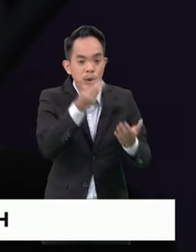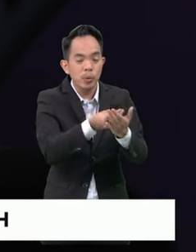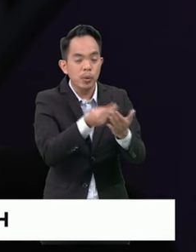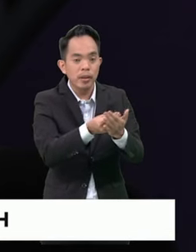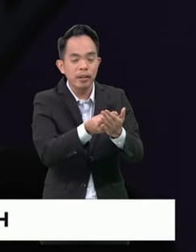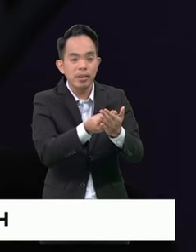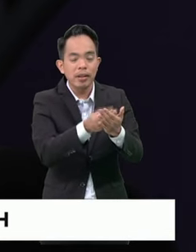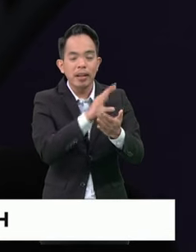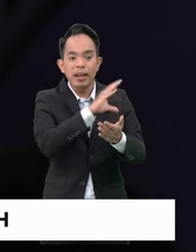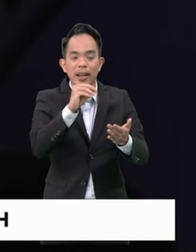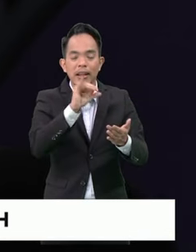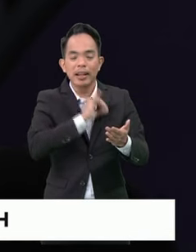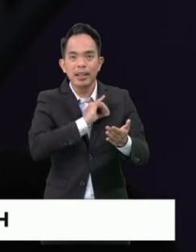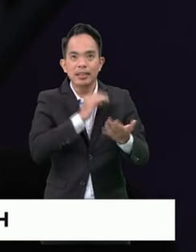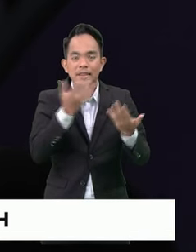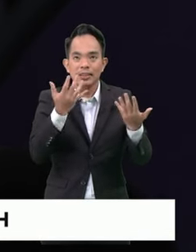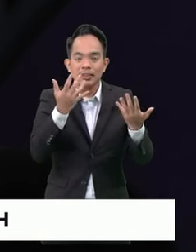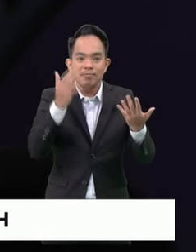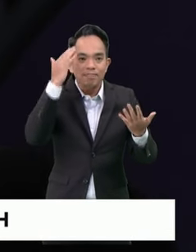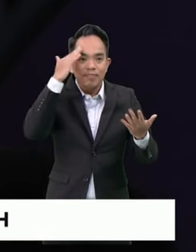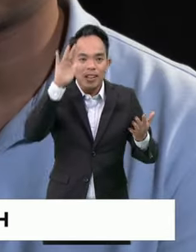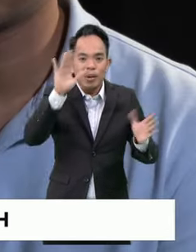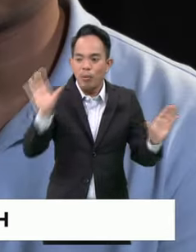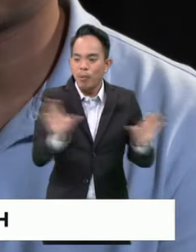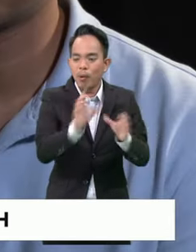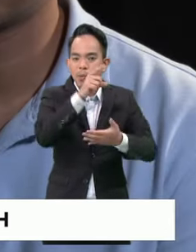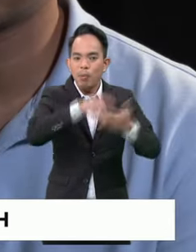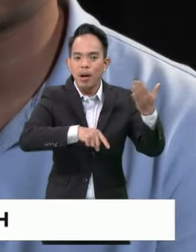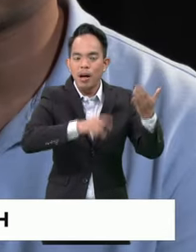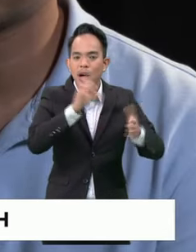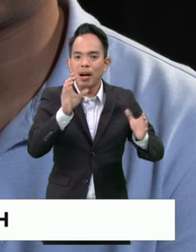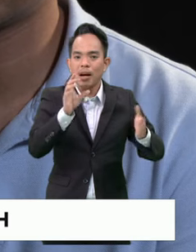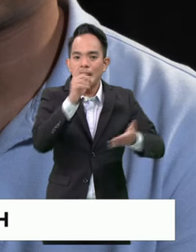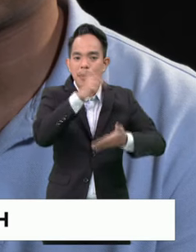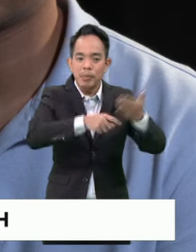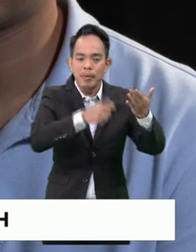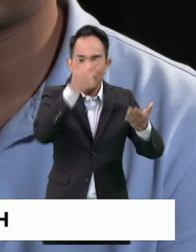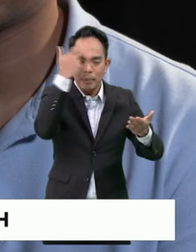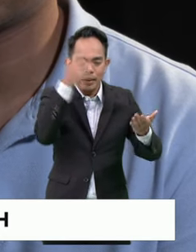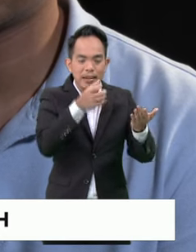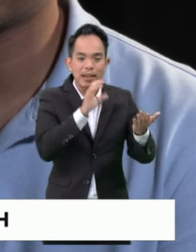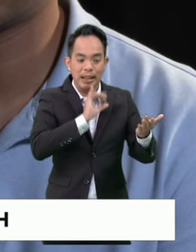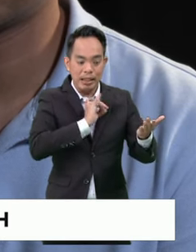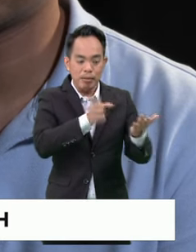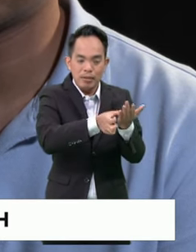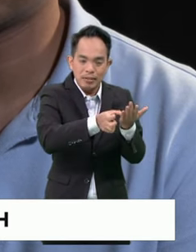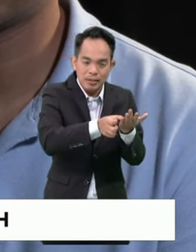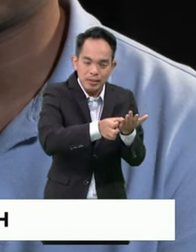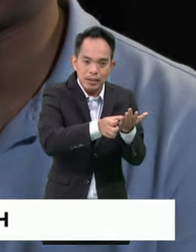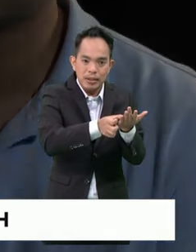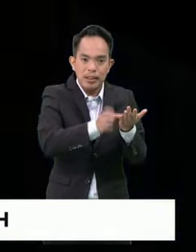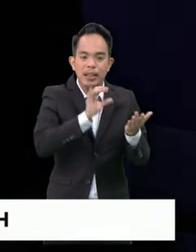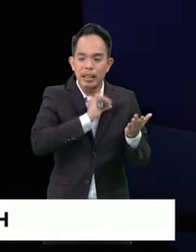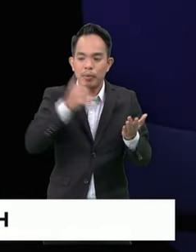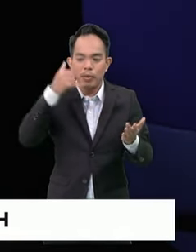sama saya lost sebab saya bawa pengaruh dadah. So saya pun berhubung dengan dia.